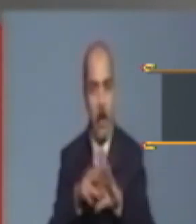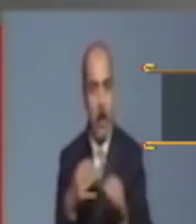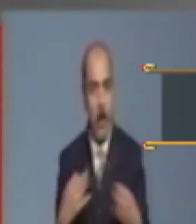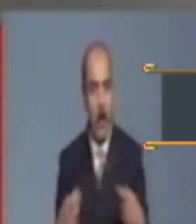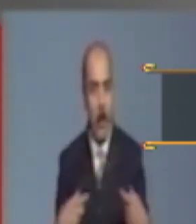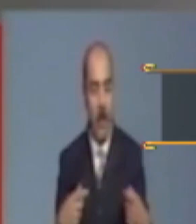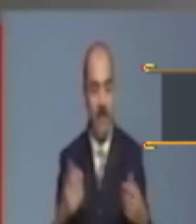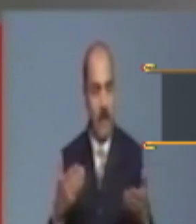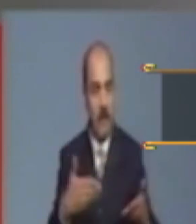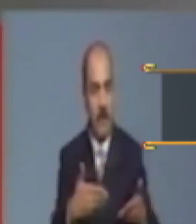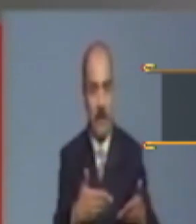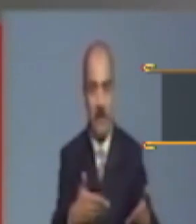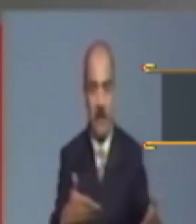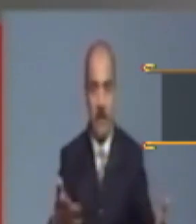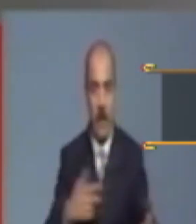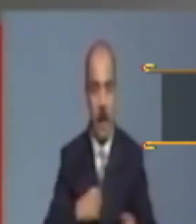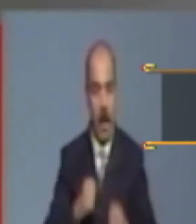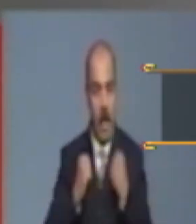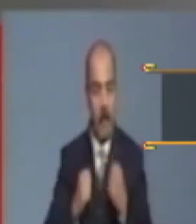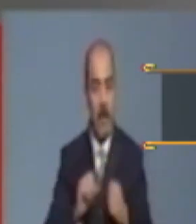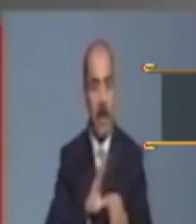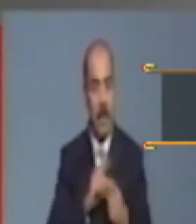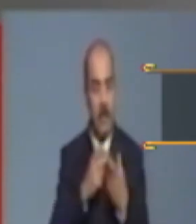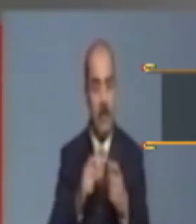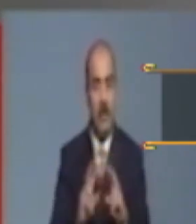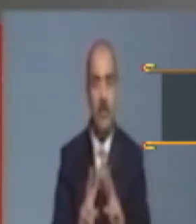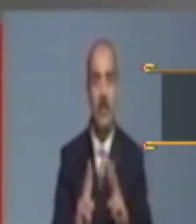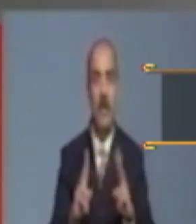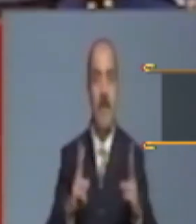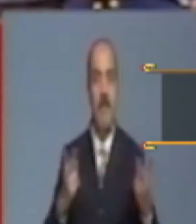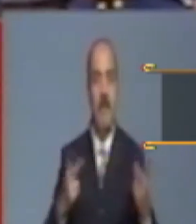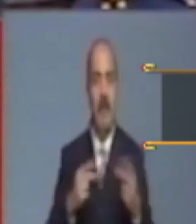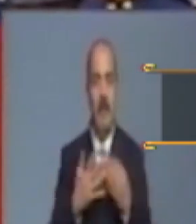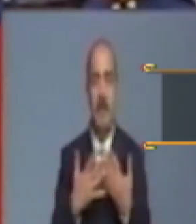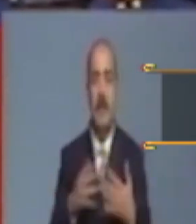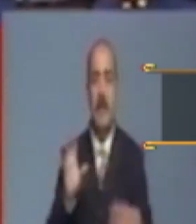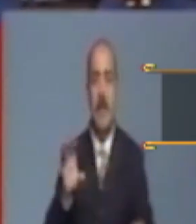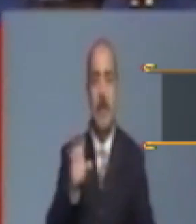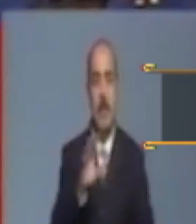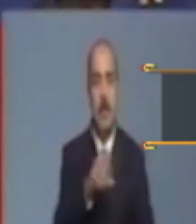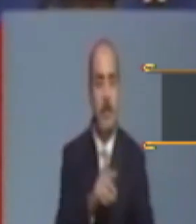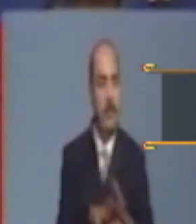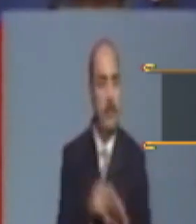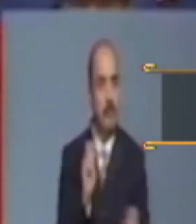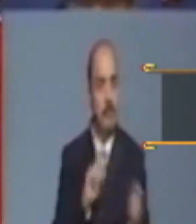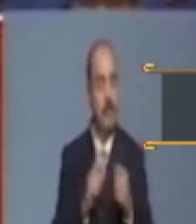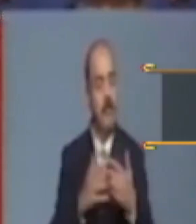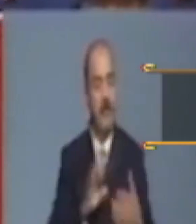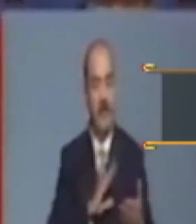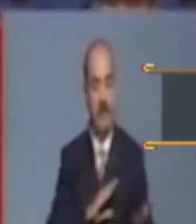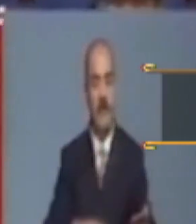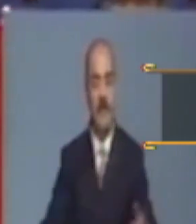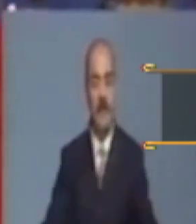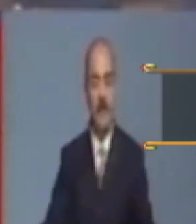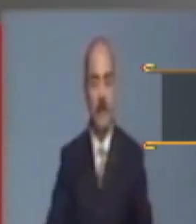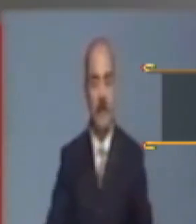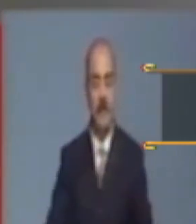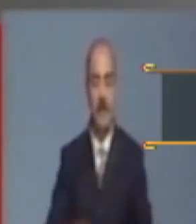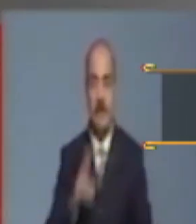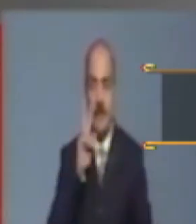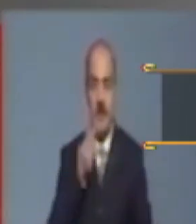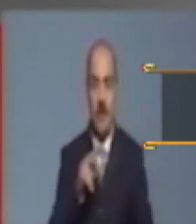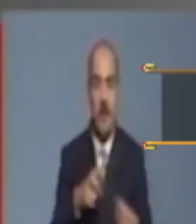حديثة وقدرات دفاعية متطورة في العديد من مجالات التصنيع العسكري، ذلك من خلال